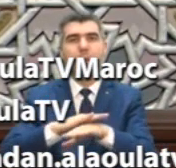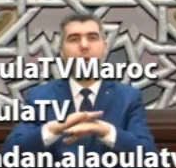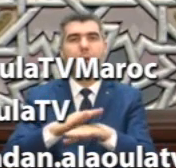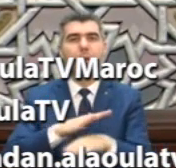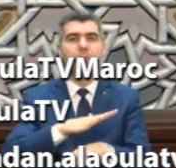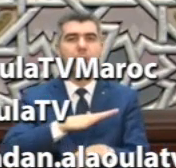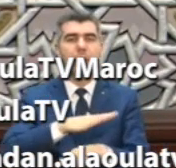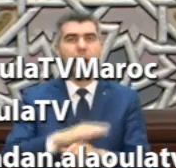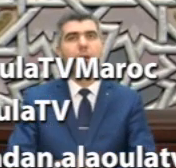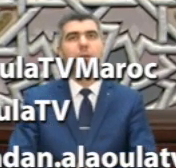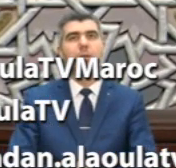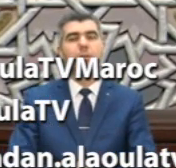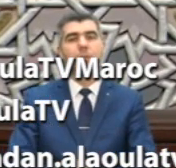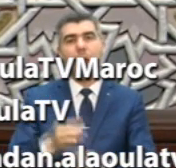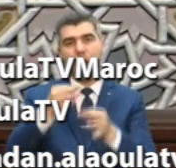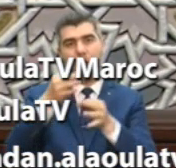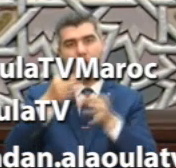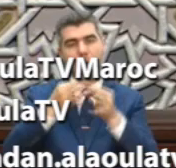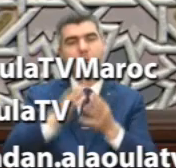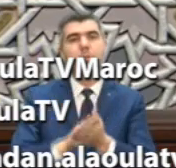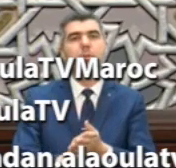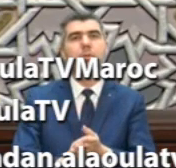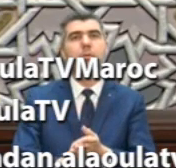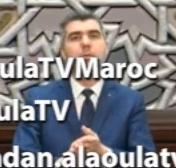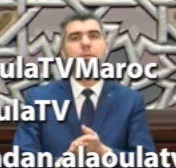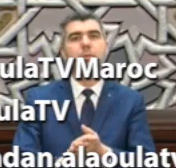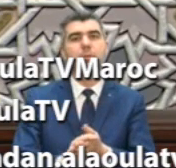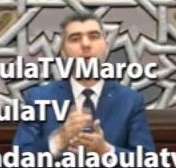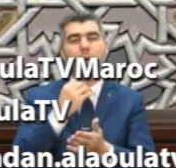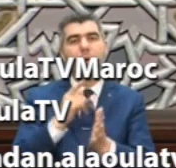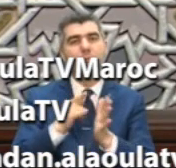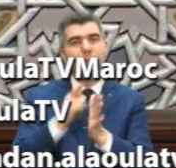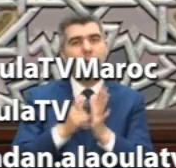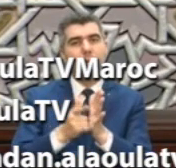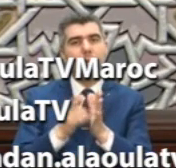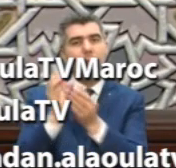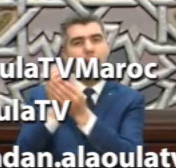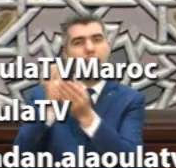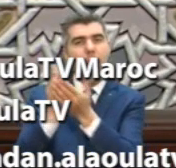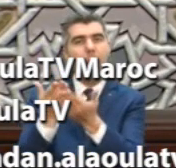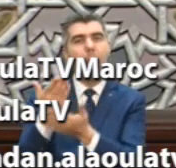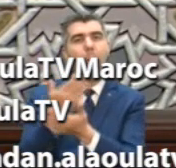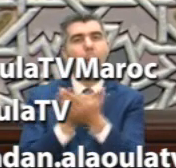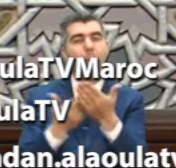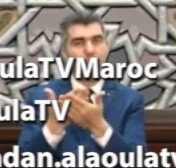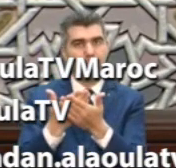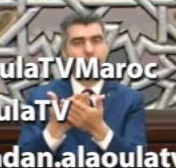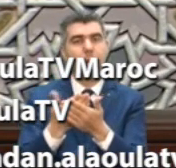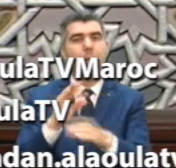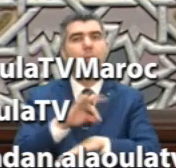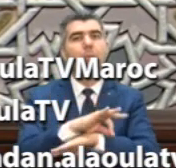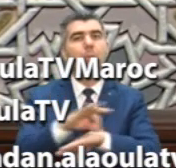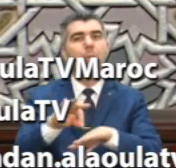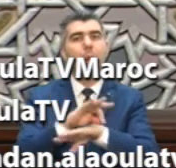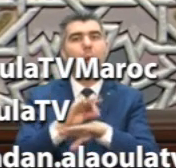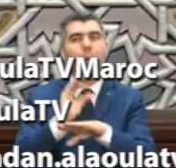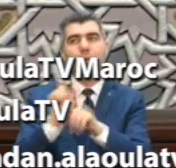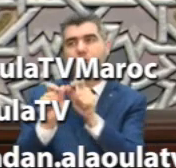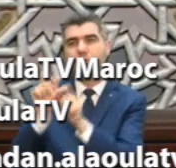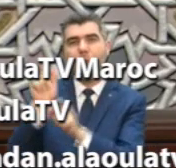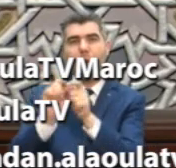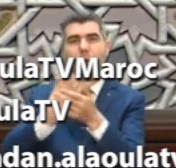المدينة، العدل، القطاع المكلف بالنقل، القطاع المكلف بإصلاح الإدارة وبالوظيفة